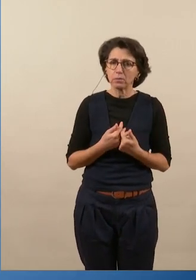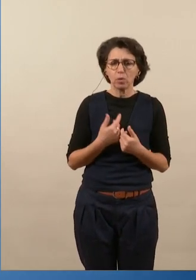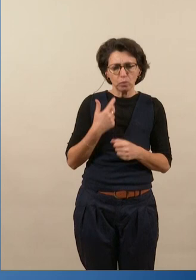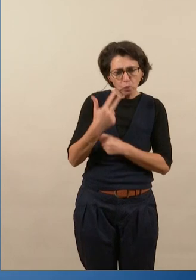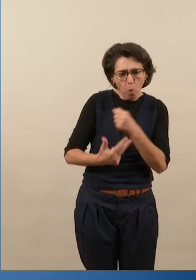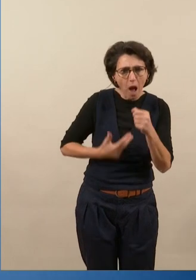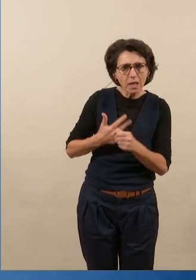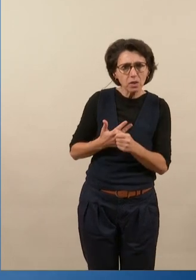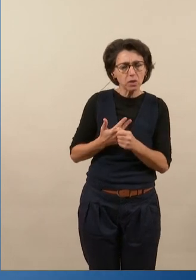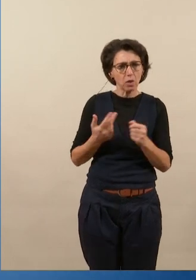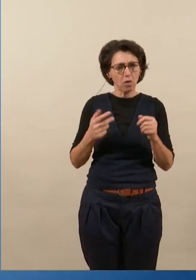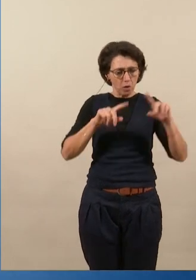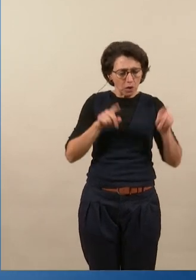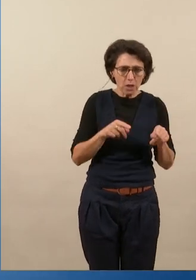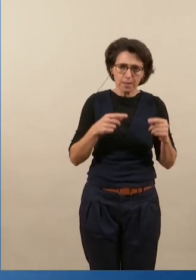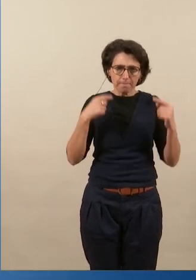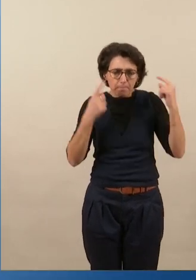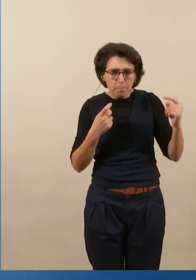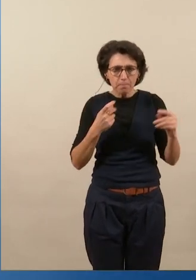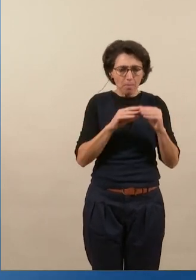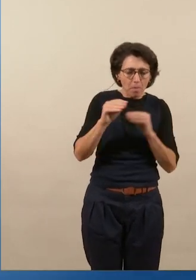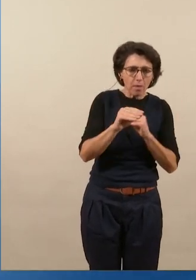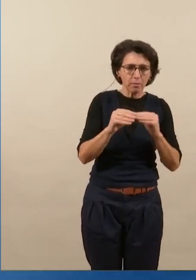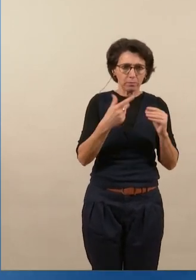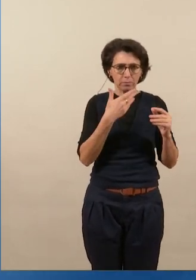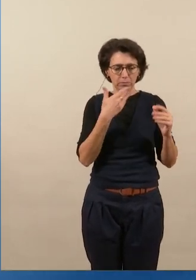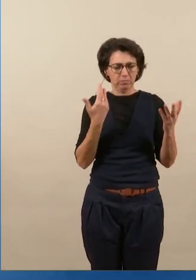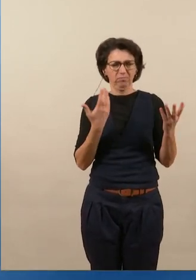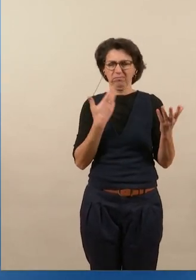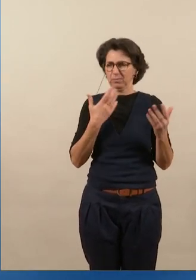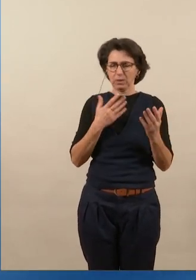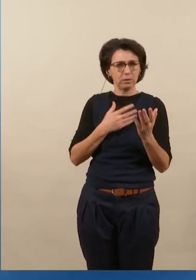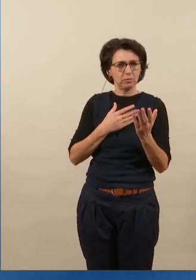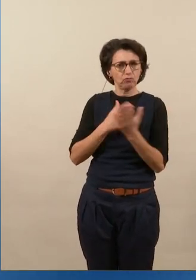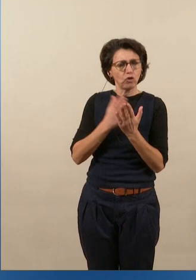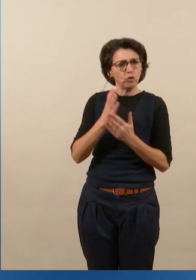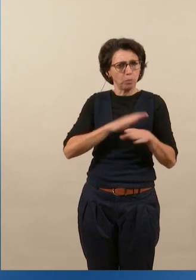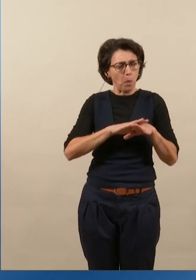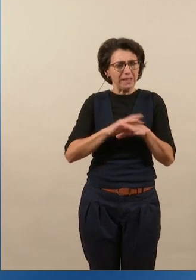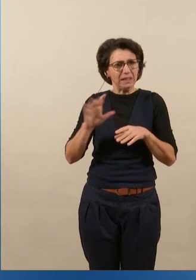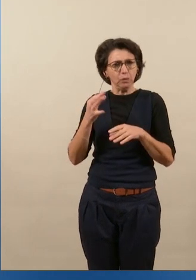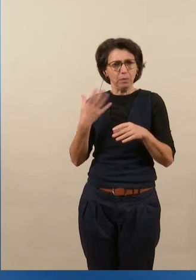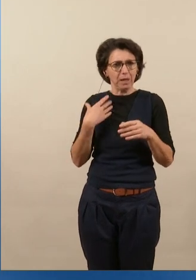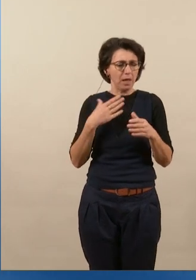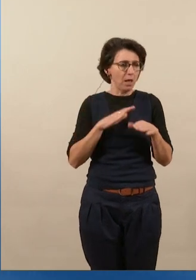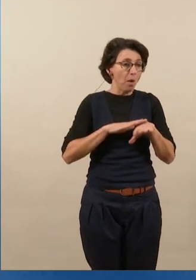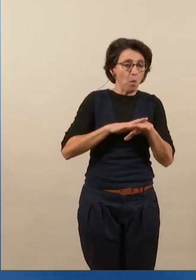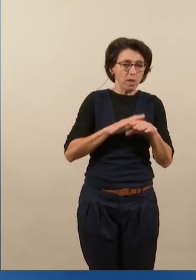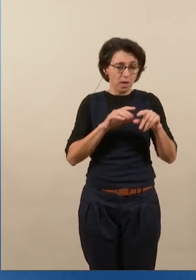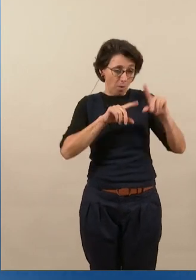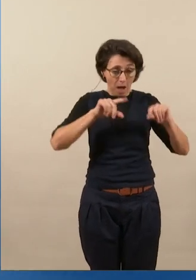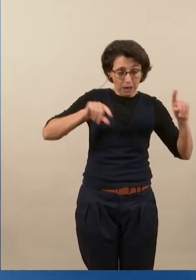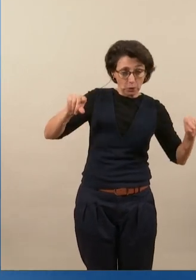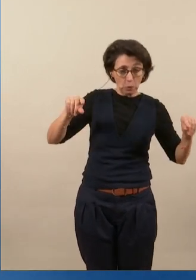questionne vraiment il est parfois préférable d'avoir un peu plus de sens politique d'être cloisonné par une politique des ratios ou des